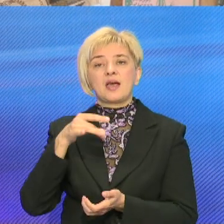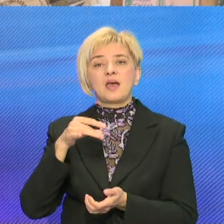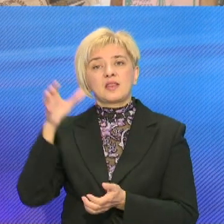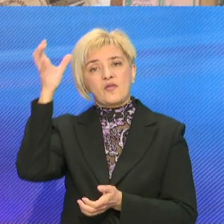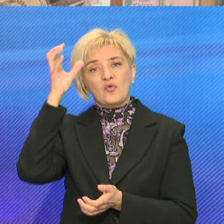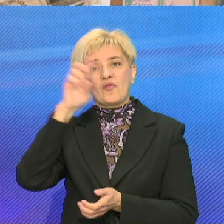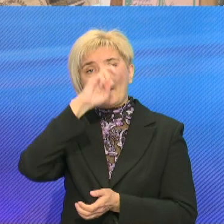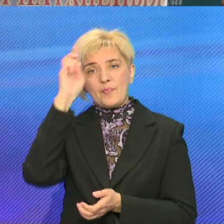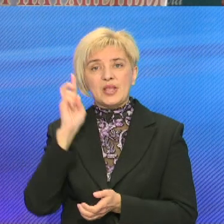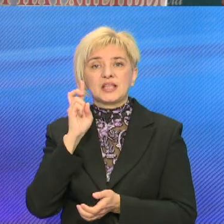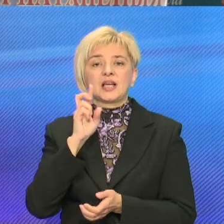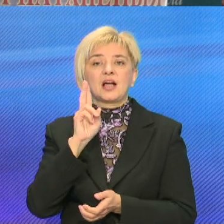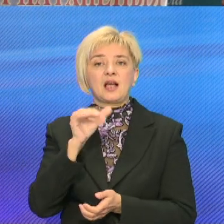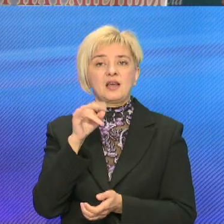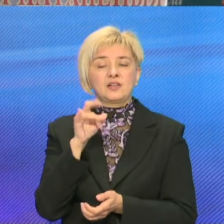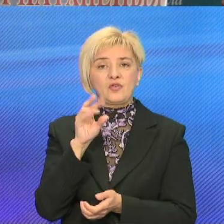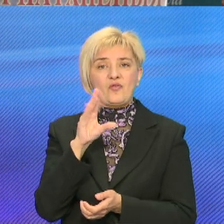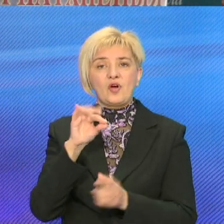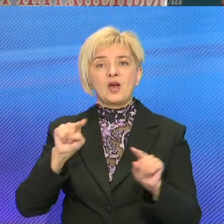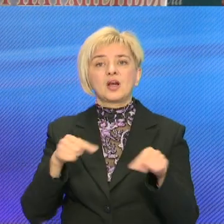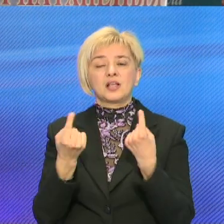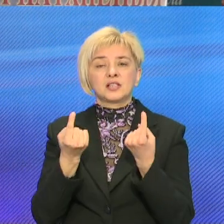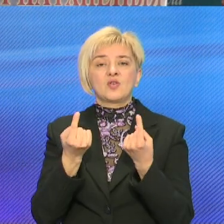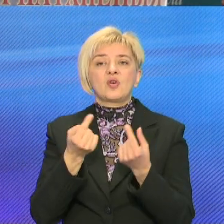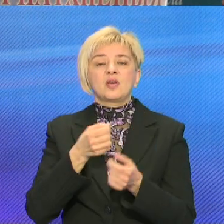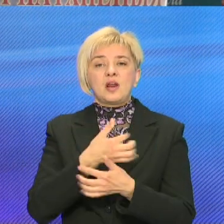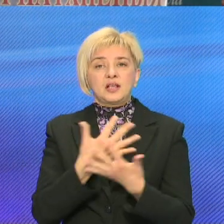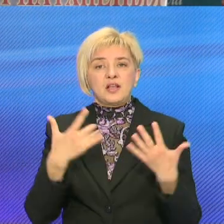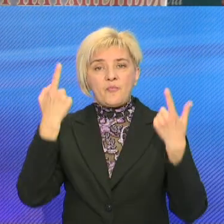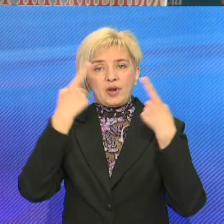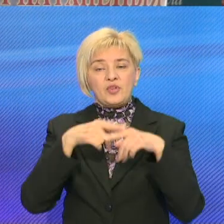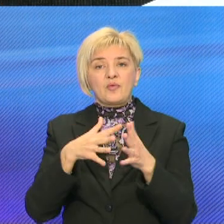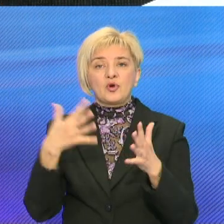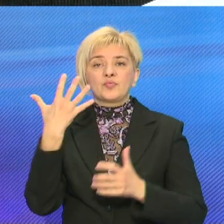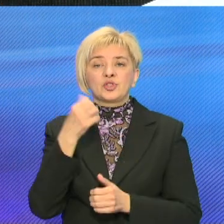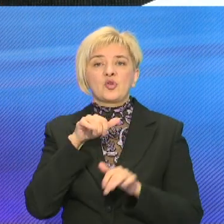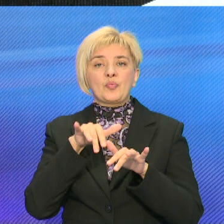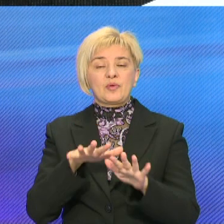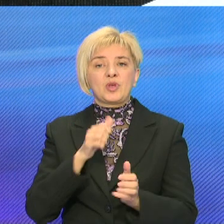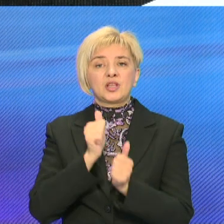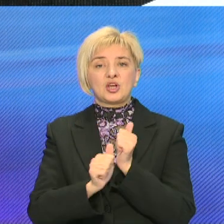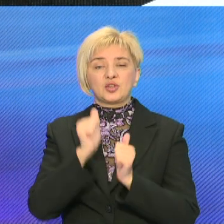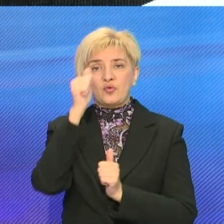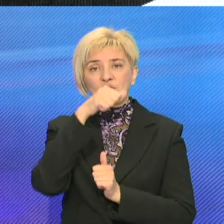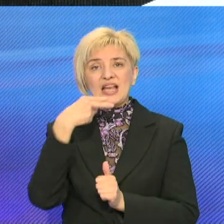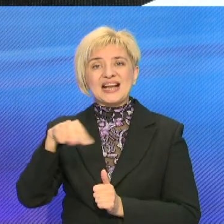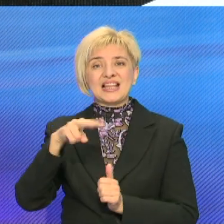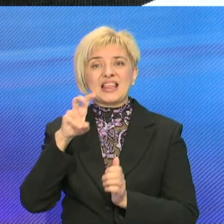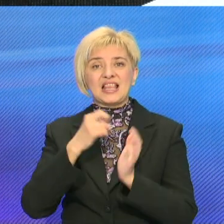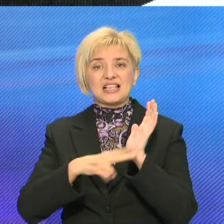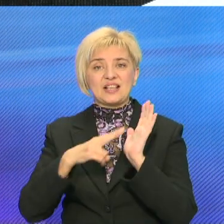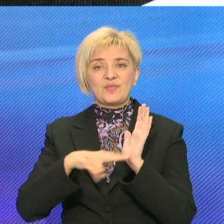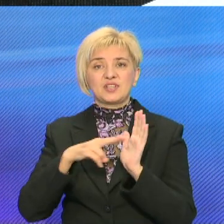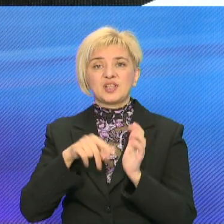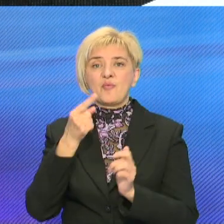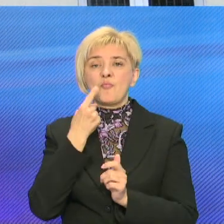Карского. Яна организует шматлікія творчие проекты и свыше 500 мероприемств что год. Литература на 70 мовах